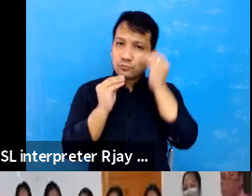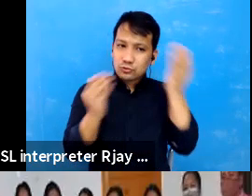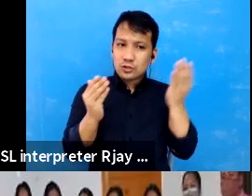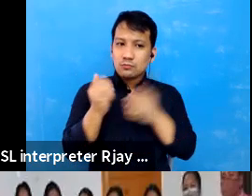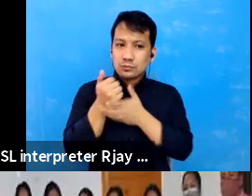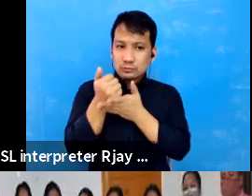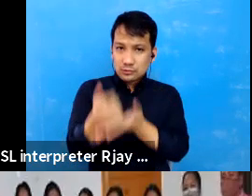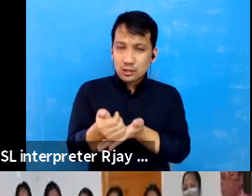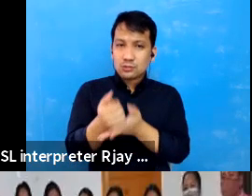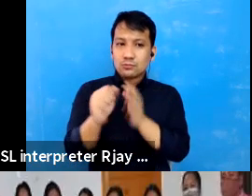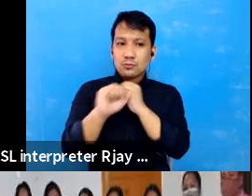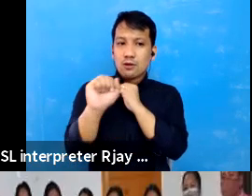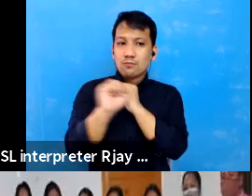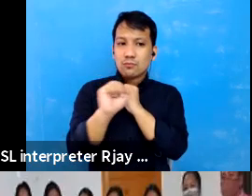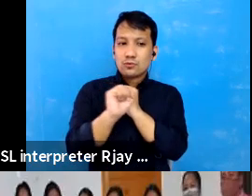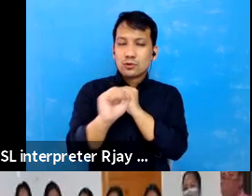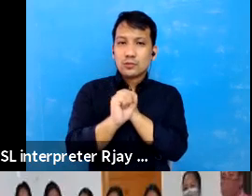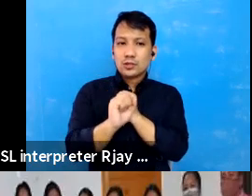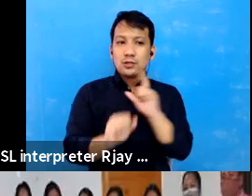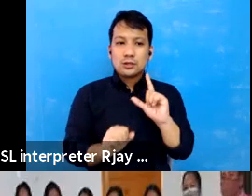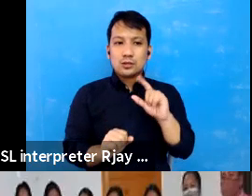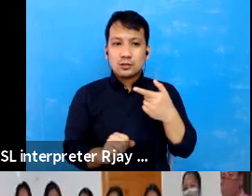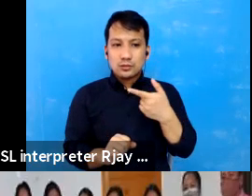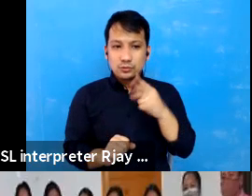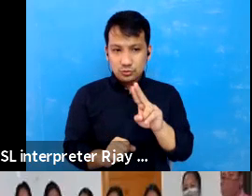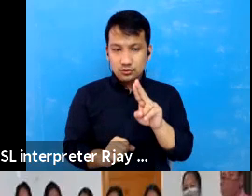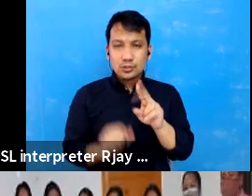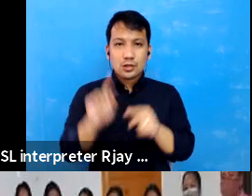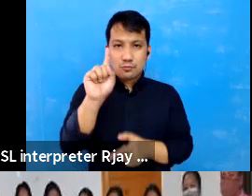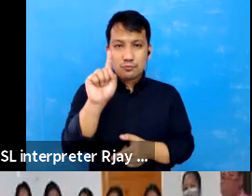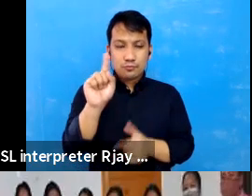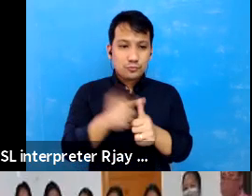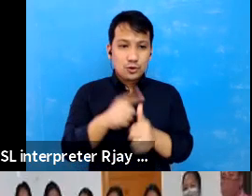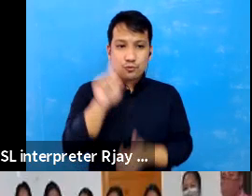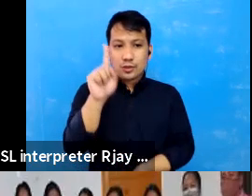manguna sa advocacy campaign ng local government para sa first 1,000 days.